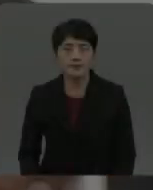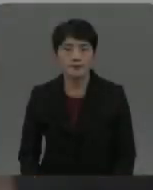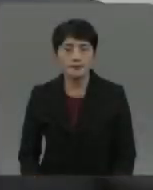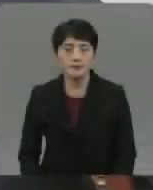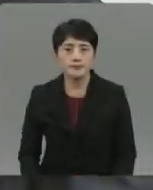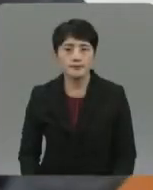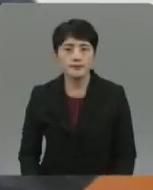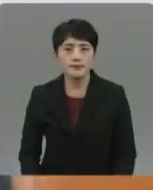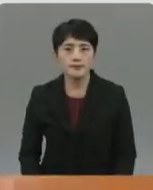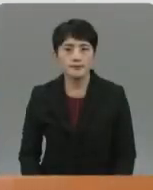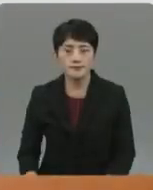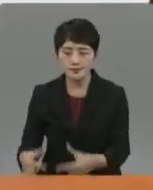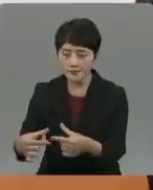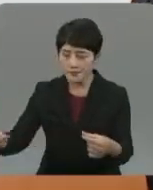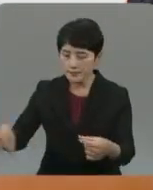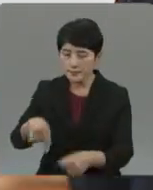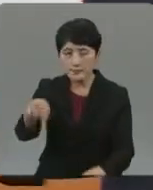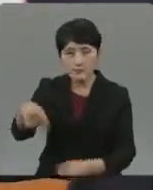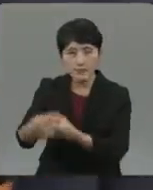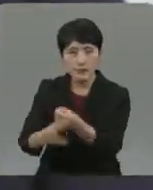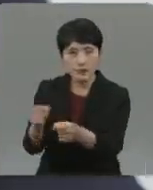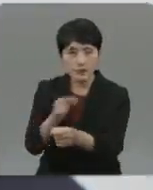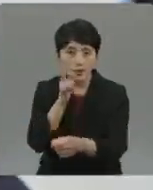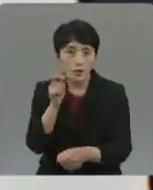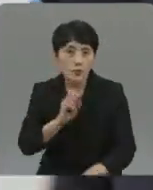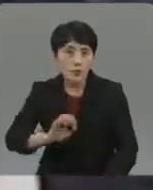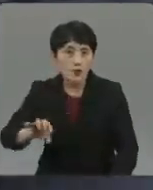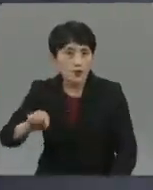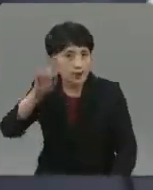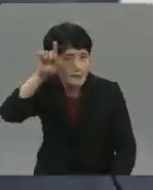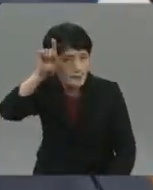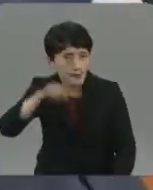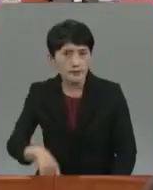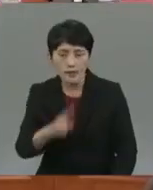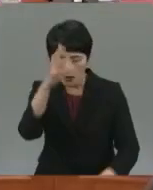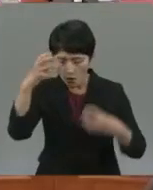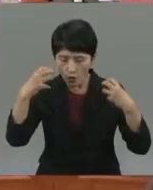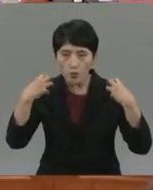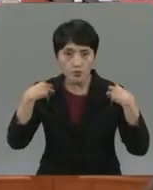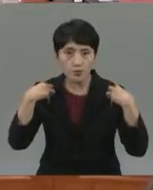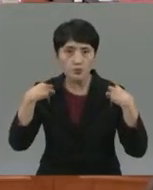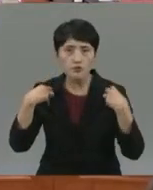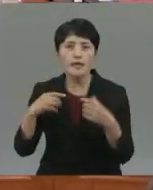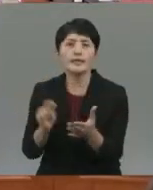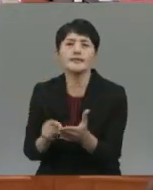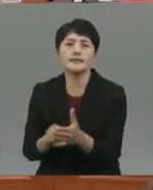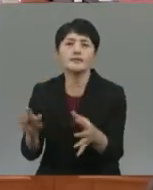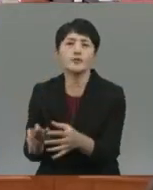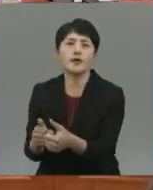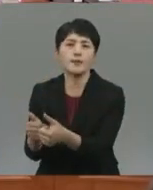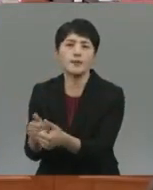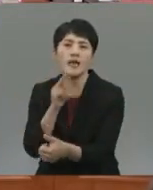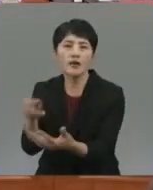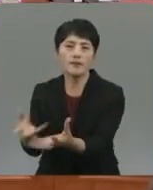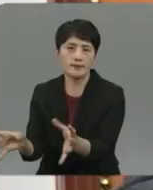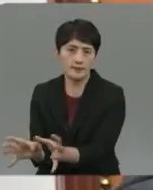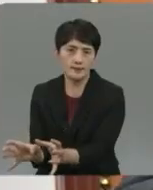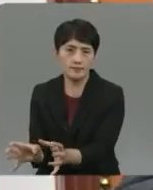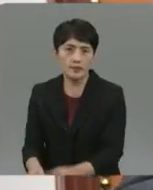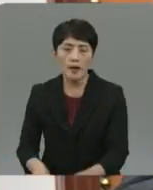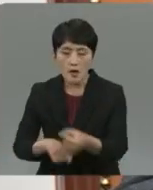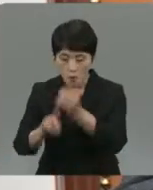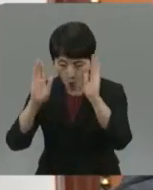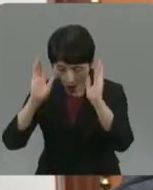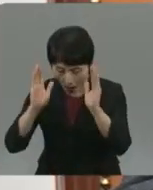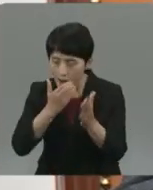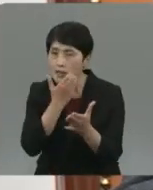einen Tag vor dem angekündigten Beginn der Einleitung kontaminierten Wassers aus der japanischen Reaktor Ruine Fukushima ins Meer